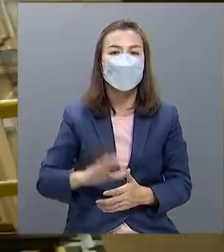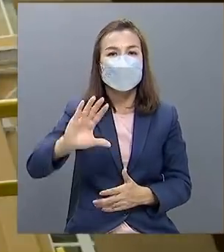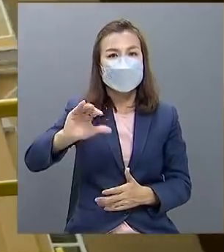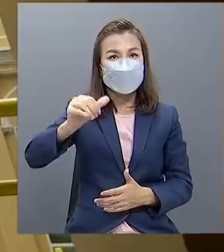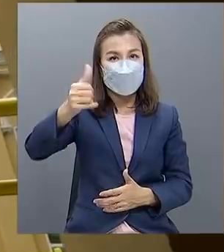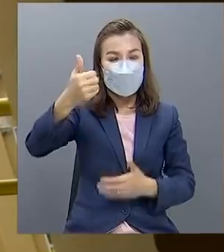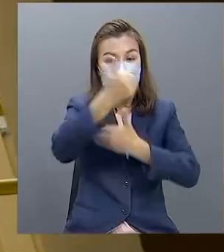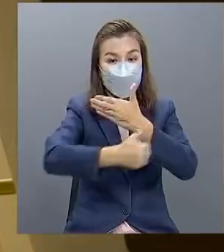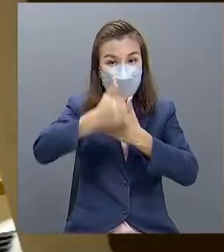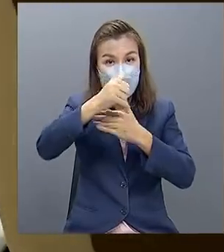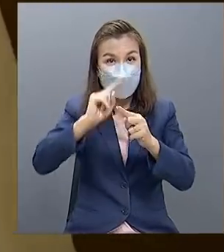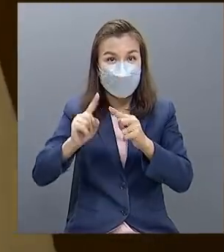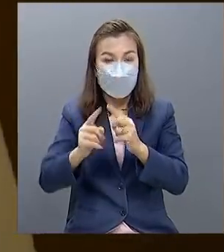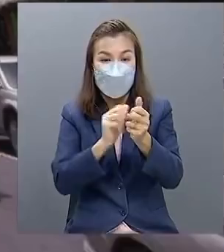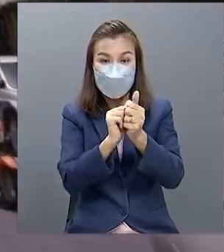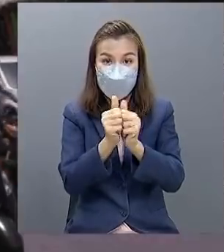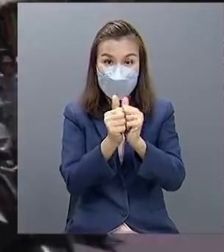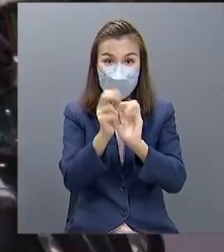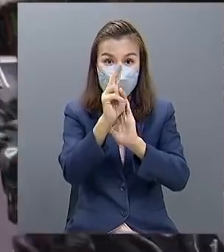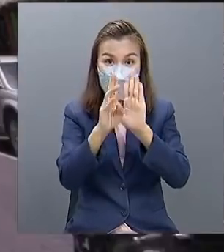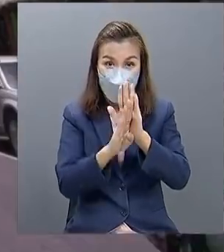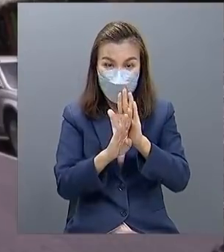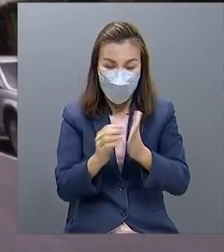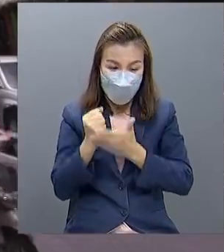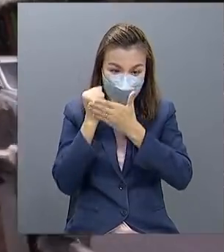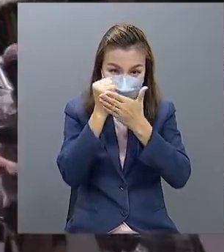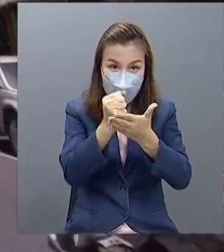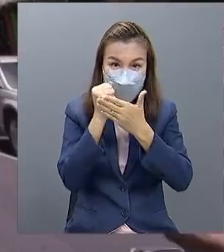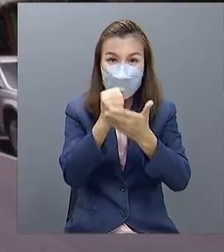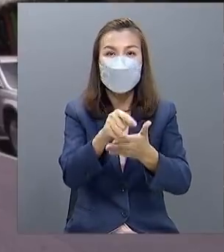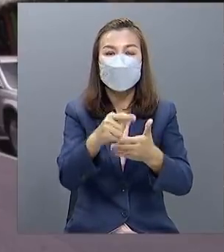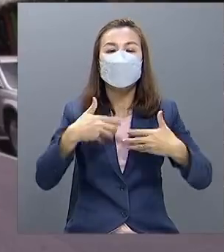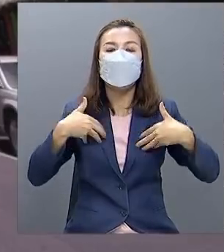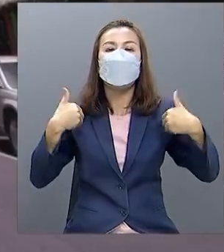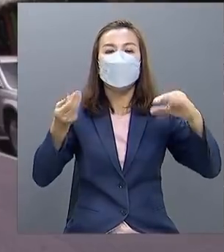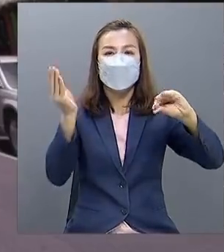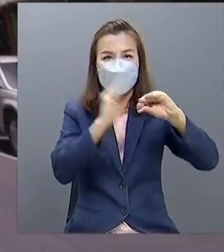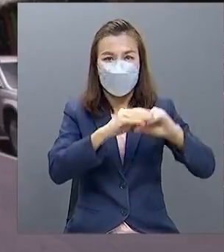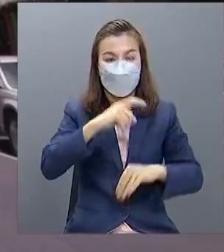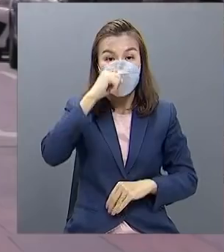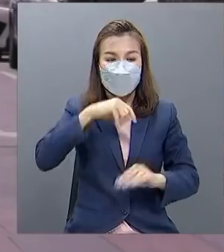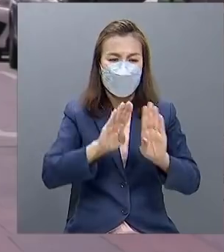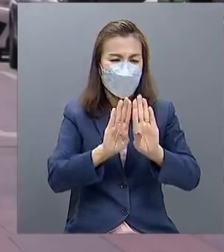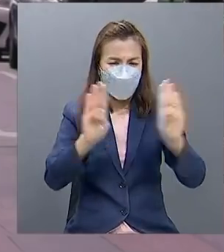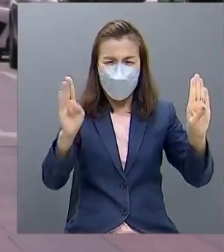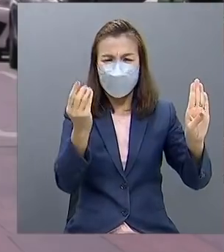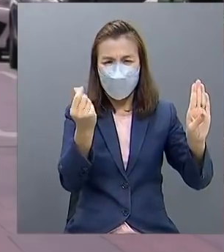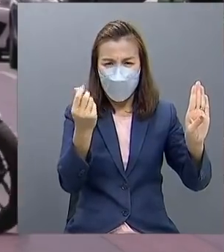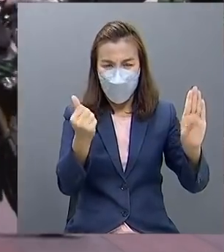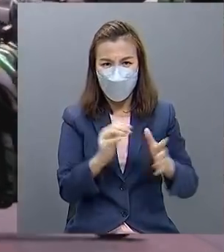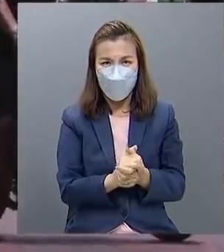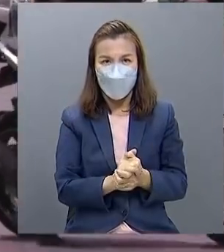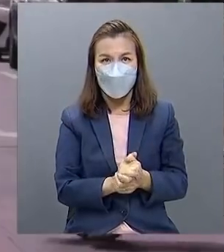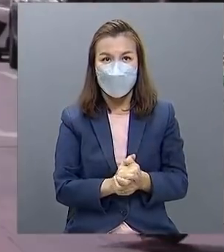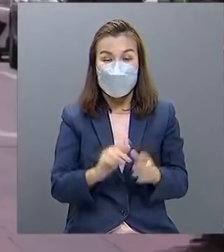ขันกันสร้างระบบอำนวยความสะดวกแก่ผู้เดินทางไทยค่ะควรเปิดประเทศแบบปกติให้เร็วขึ้นหรือว่าเดือนพฤษภาคมนี้เลย